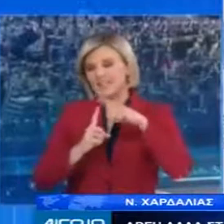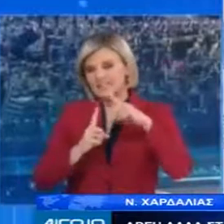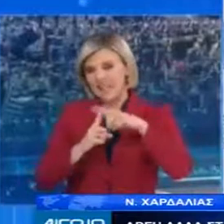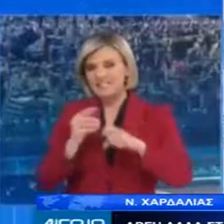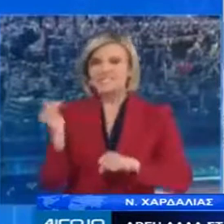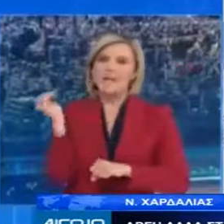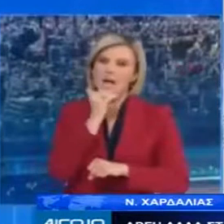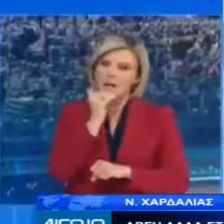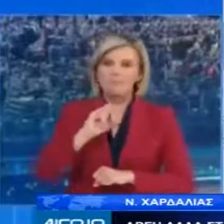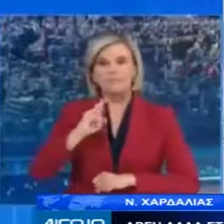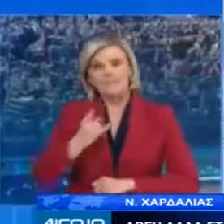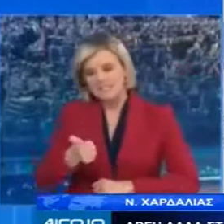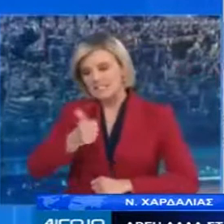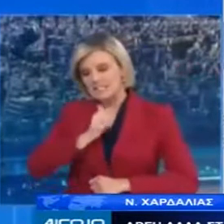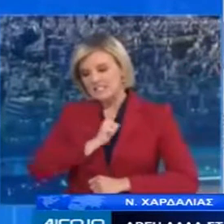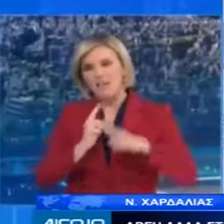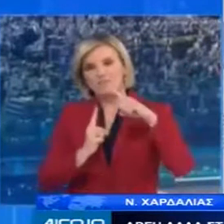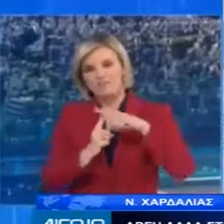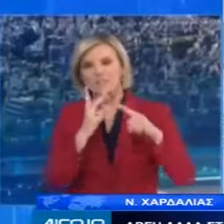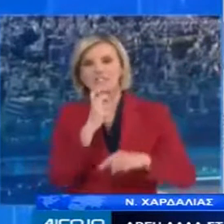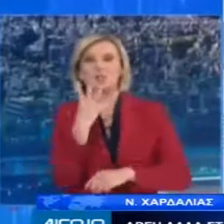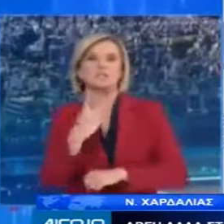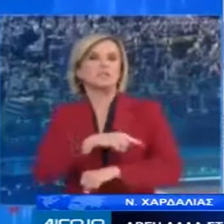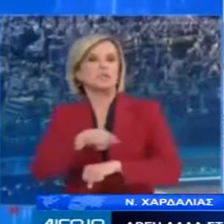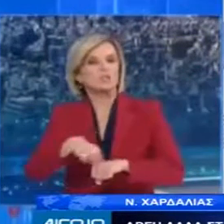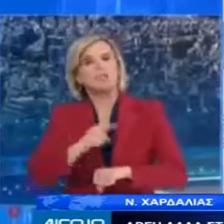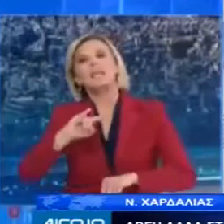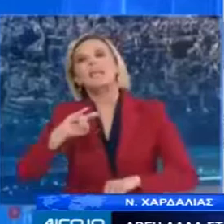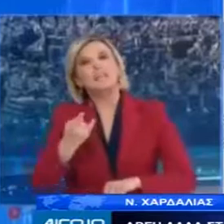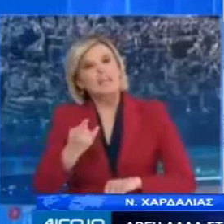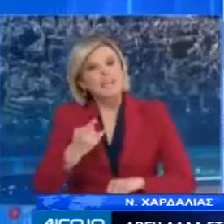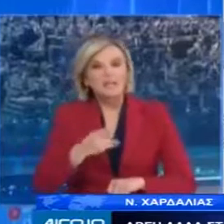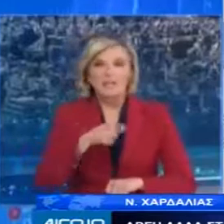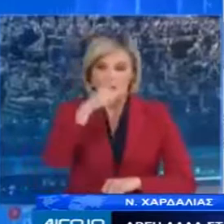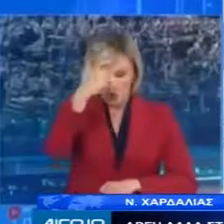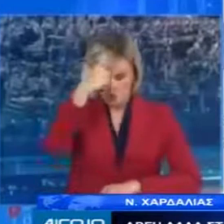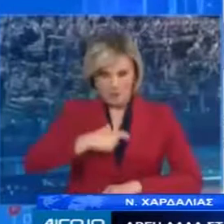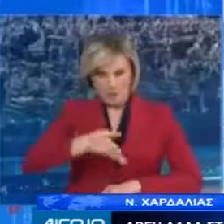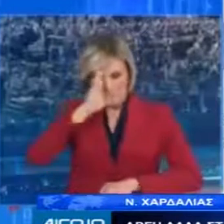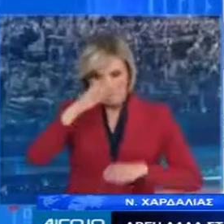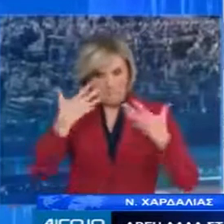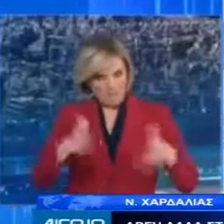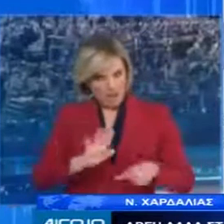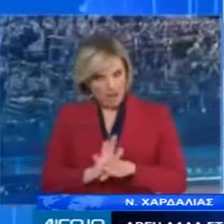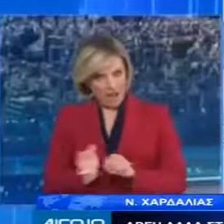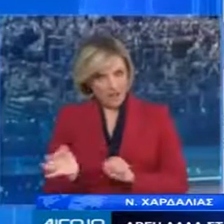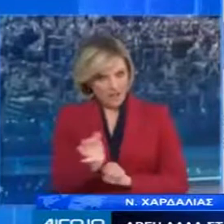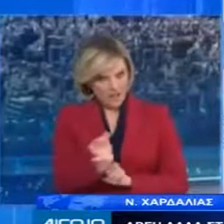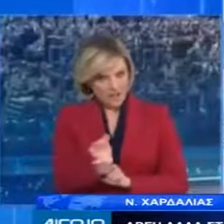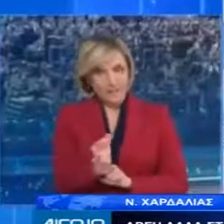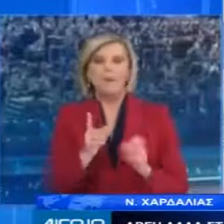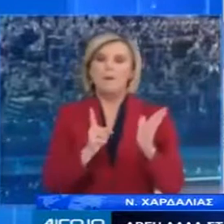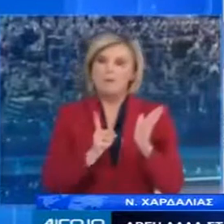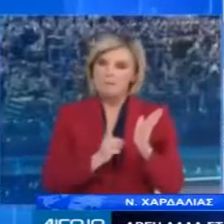είτε self-test 24 ωρών, είτε βεβαίωση νόσησης που θα ισχύει από 2 έως 9 μήνες μετά την